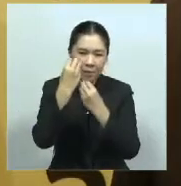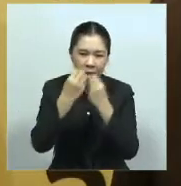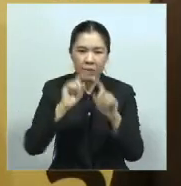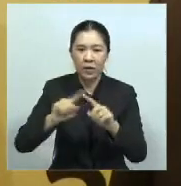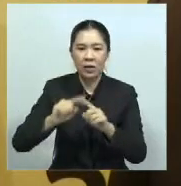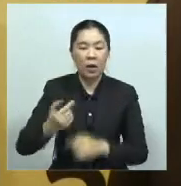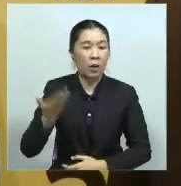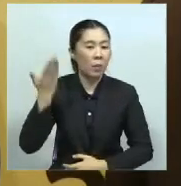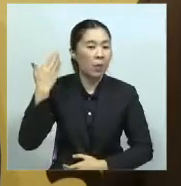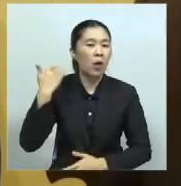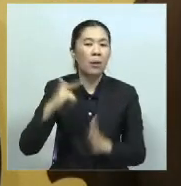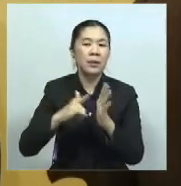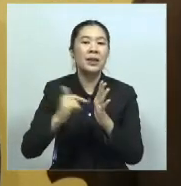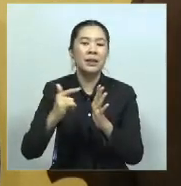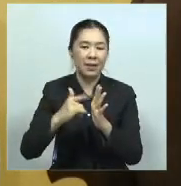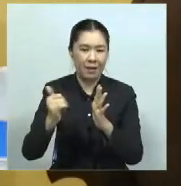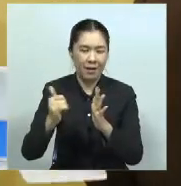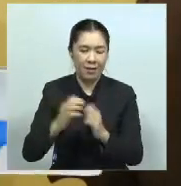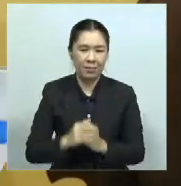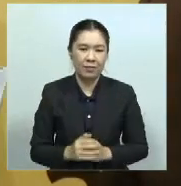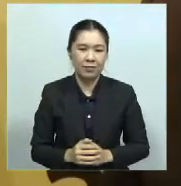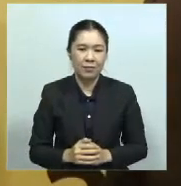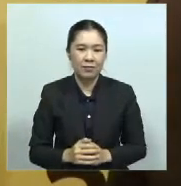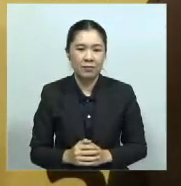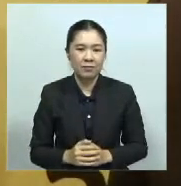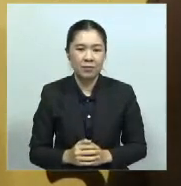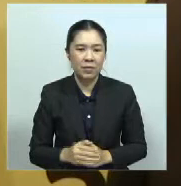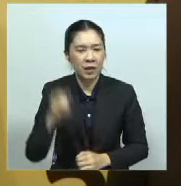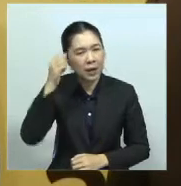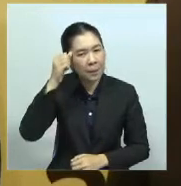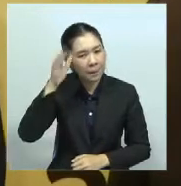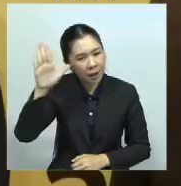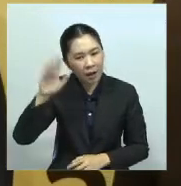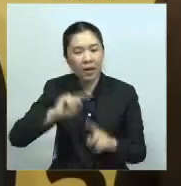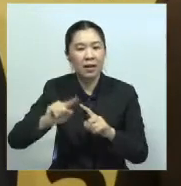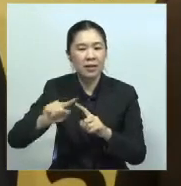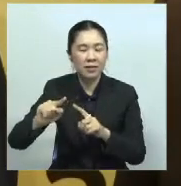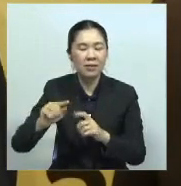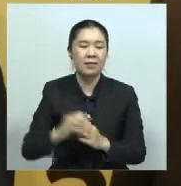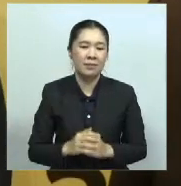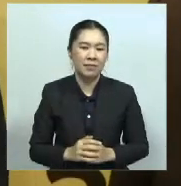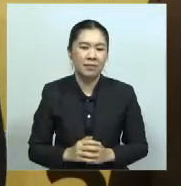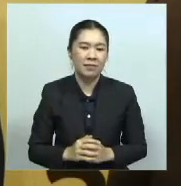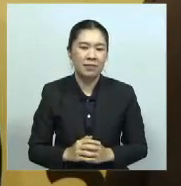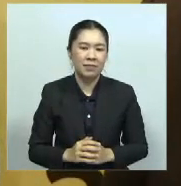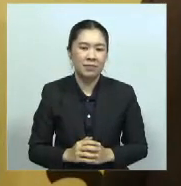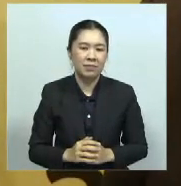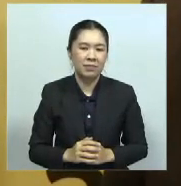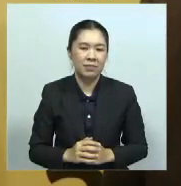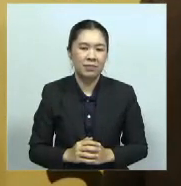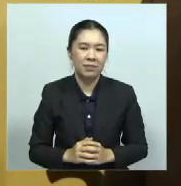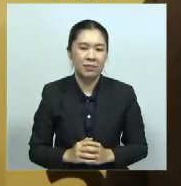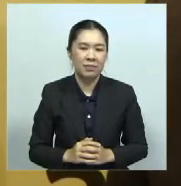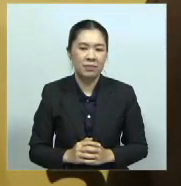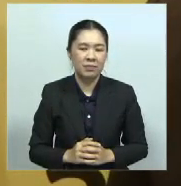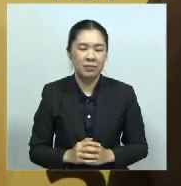ซึ่งเดิมมันก็จะเป็นตัวยาเนี่ยนะครับเรารู้อย่างเช่นยาบ้าเดิมก็เป็นตัวยาที่เรียกว่ายามาเนี่ย NPS อย่างเงี้ยเคตามีนนะ